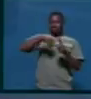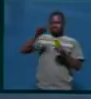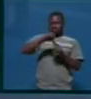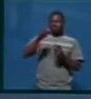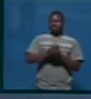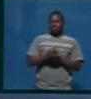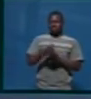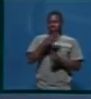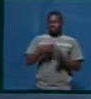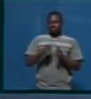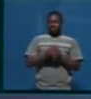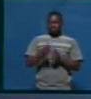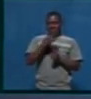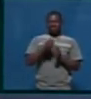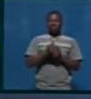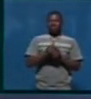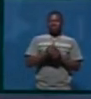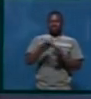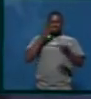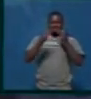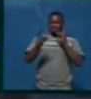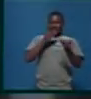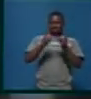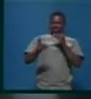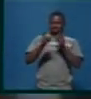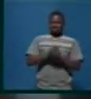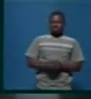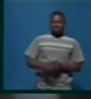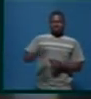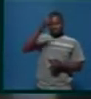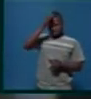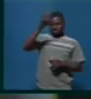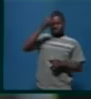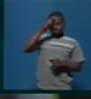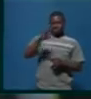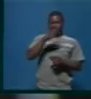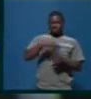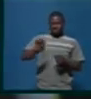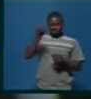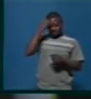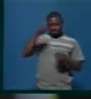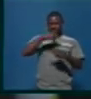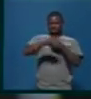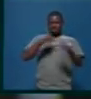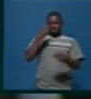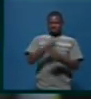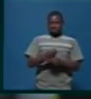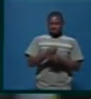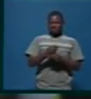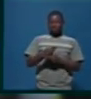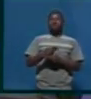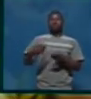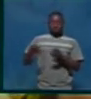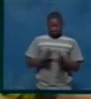Cyril Ramaphosa donc sur l'état de la nation consacré largement à l'économie, à la